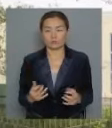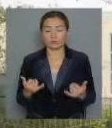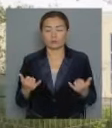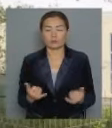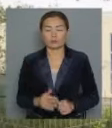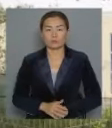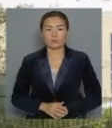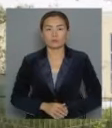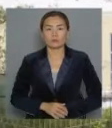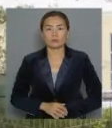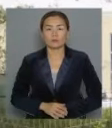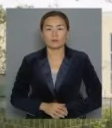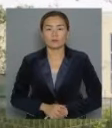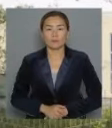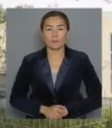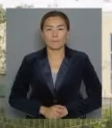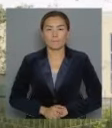бұл